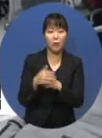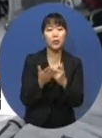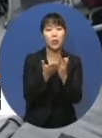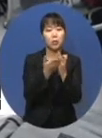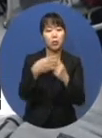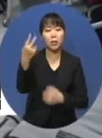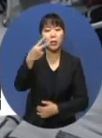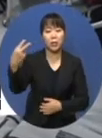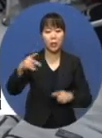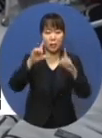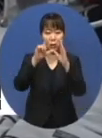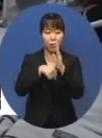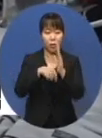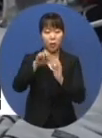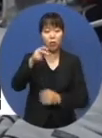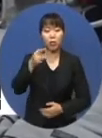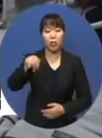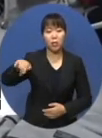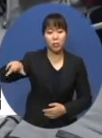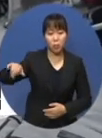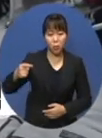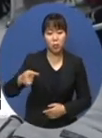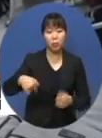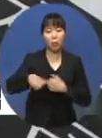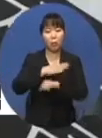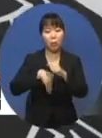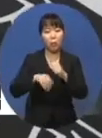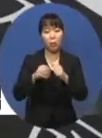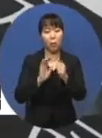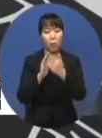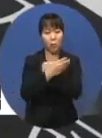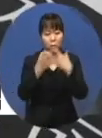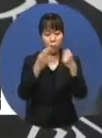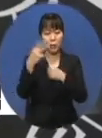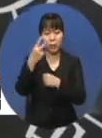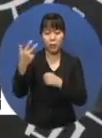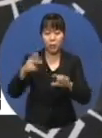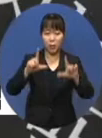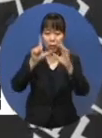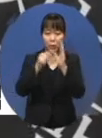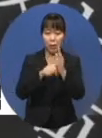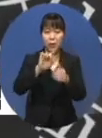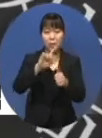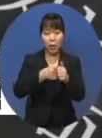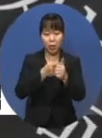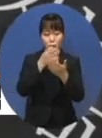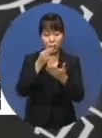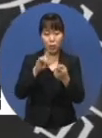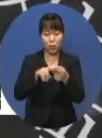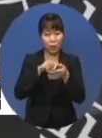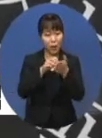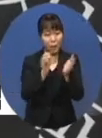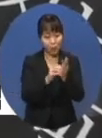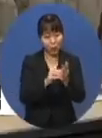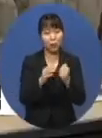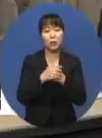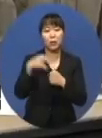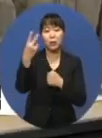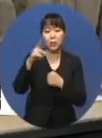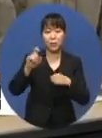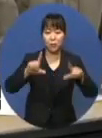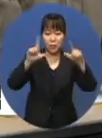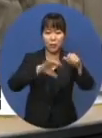2002년 유네스코 생물권보전지역 꽈 2007년 세계자연유산 등재 2010년